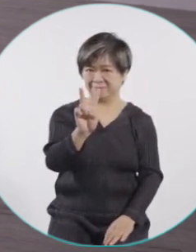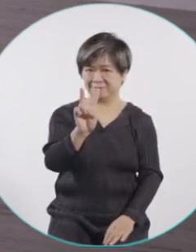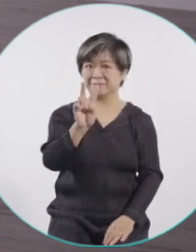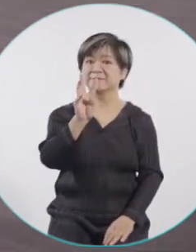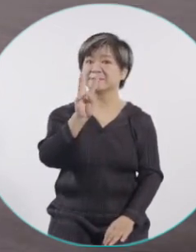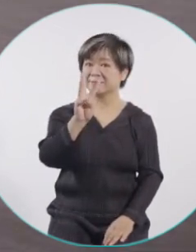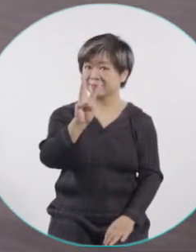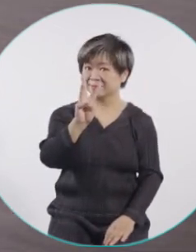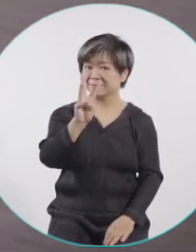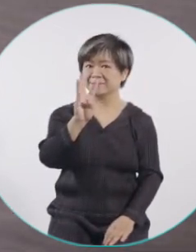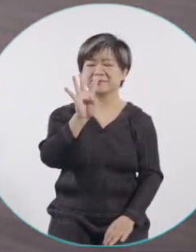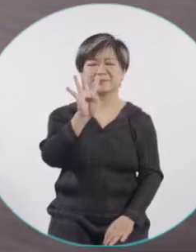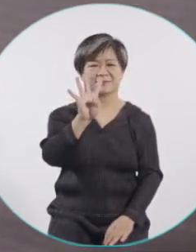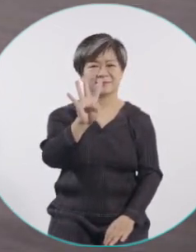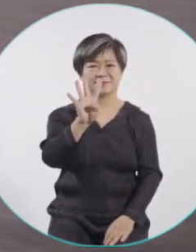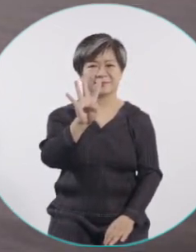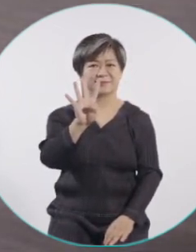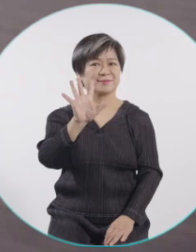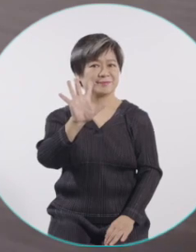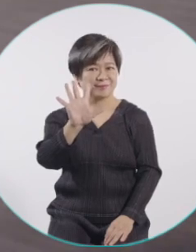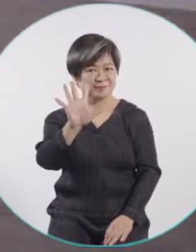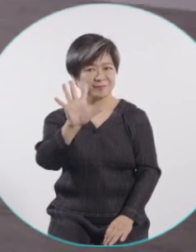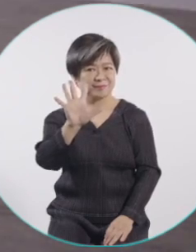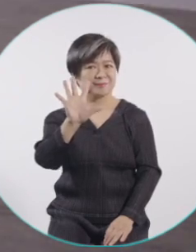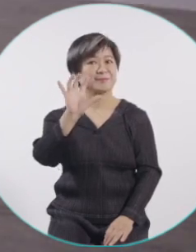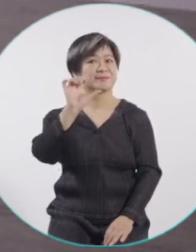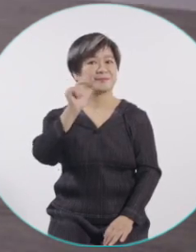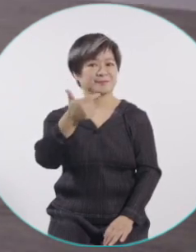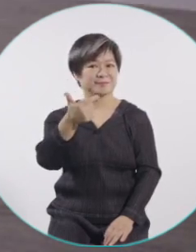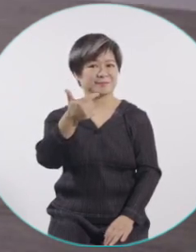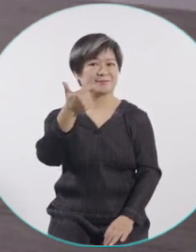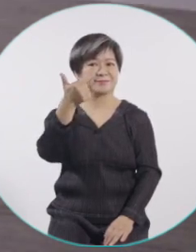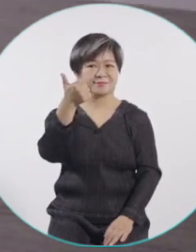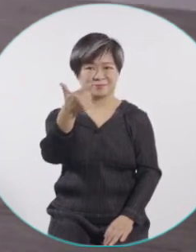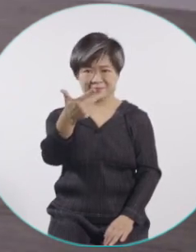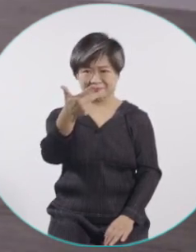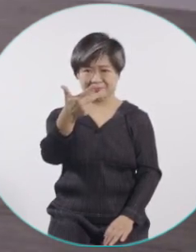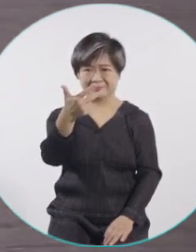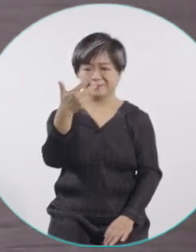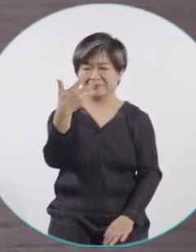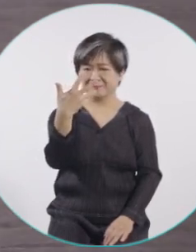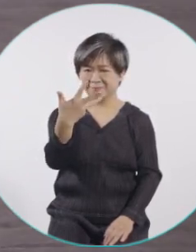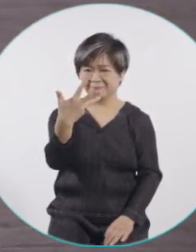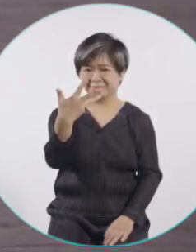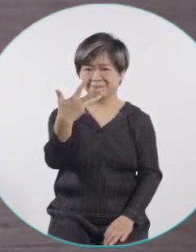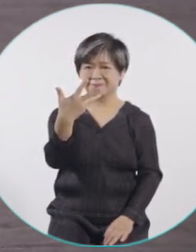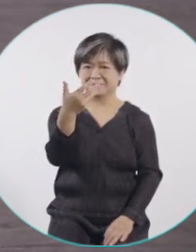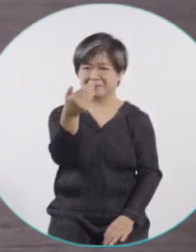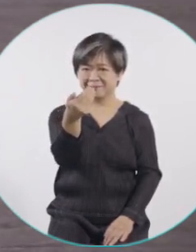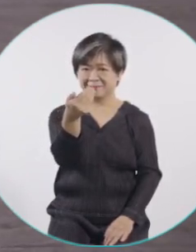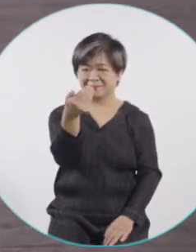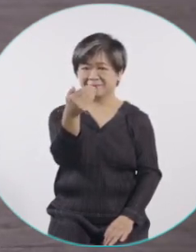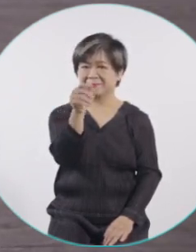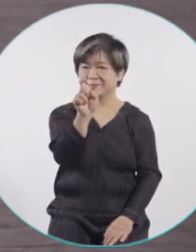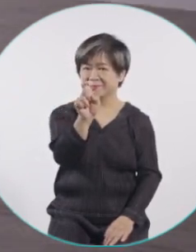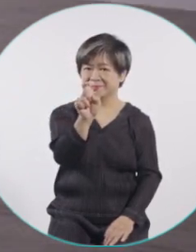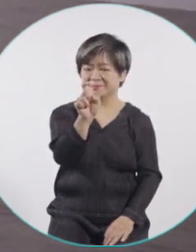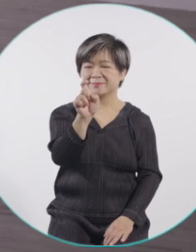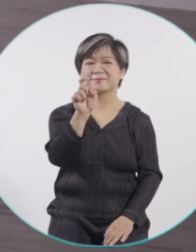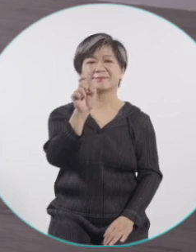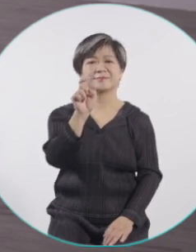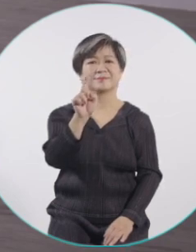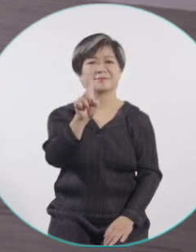二、三、四、五、六、七、八、九、